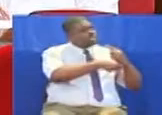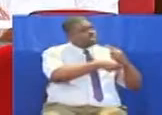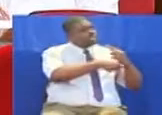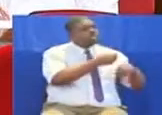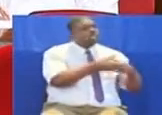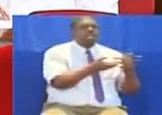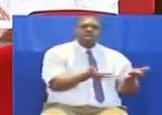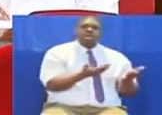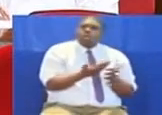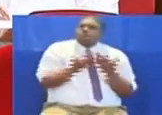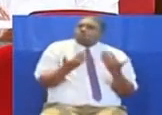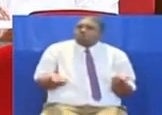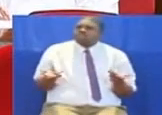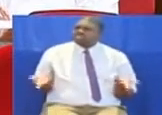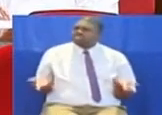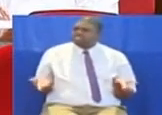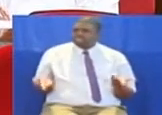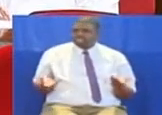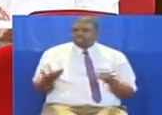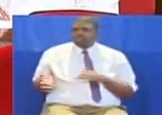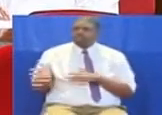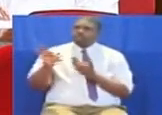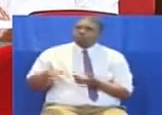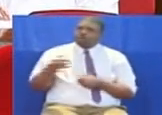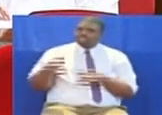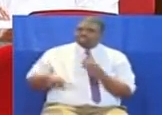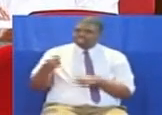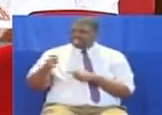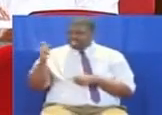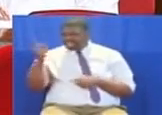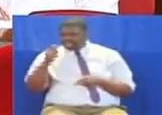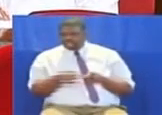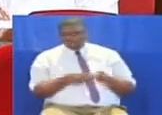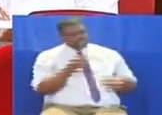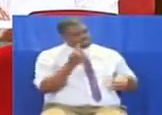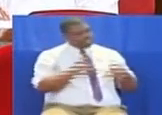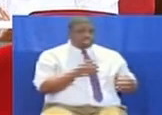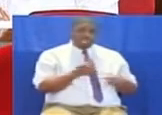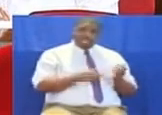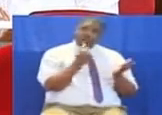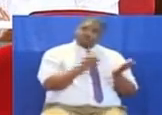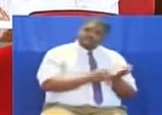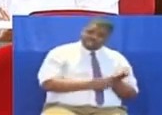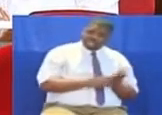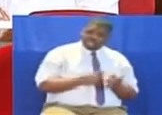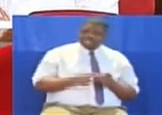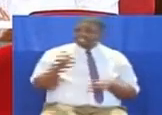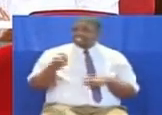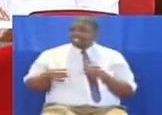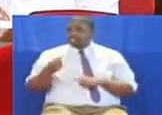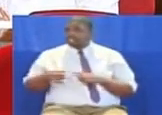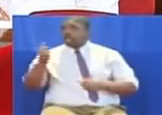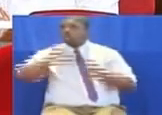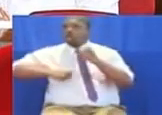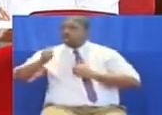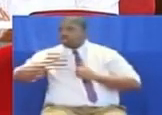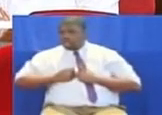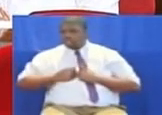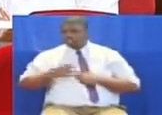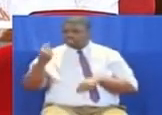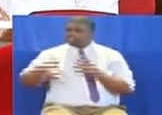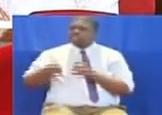sisi mlikuwa mnaua siasa ya Kenya, mlikuwa mnaumiza siasa ya Uganda, mlikuwa mnaumiza siasa ya Rwanda, mlikuwa mnaumiza siasa ya maeneo